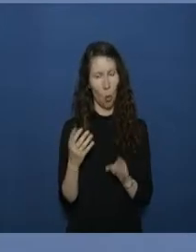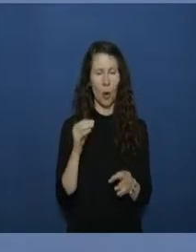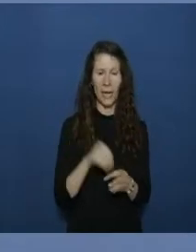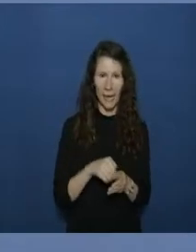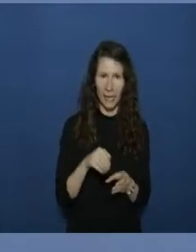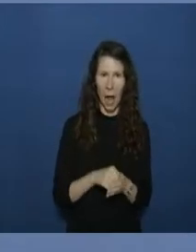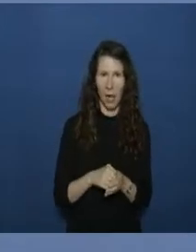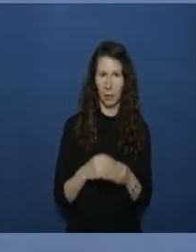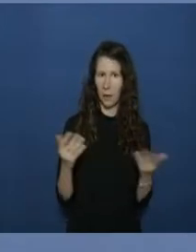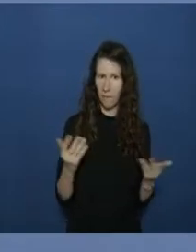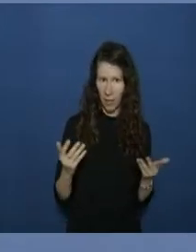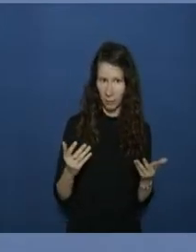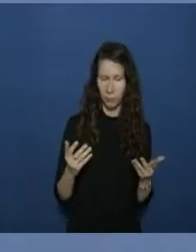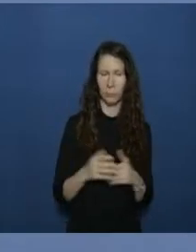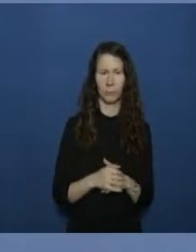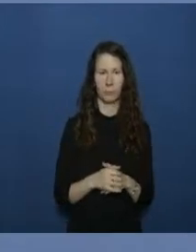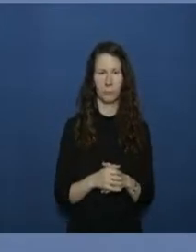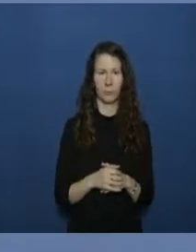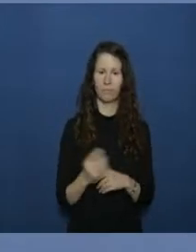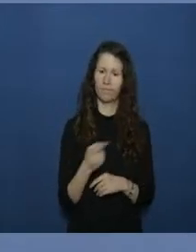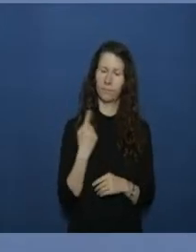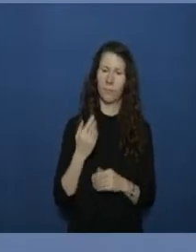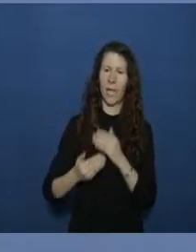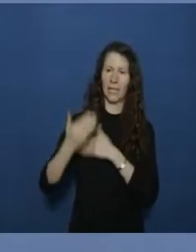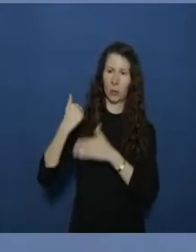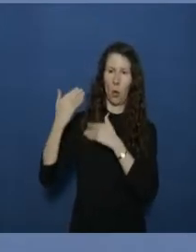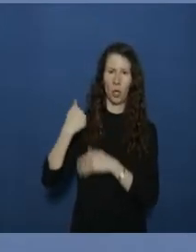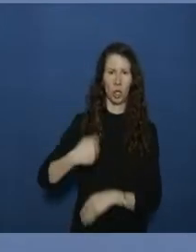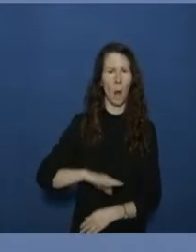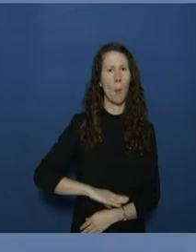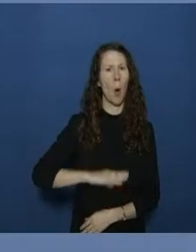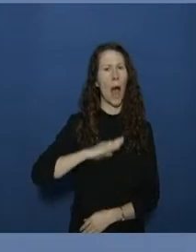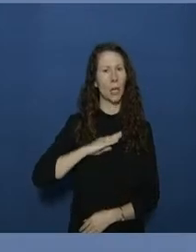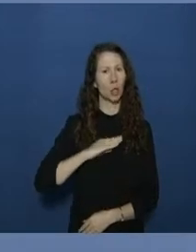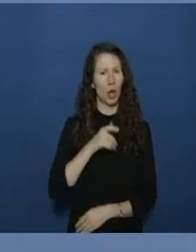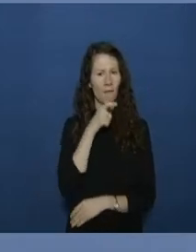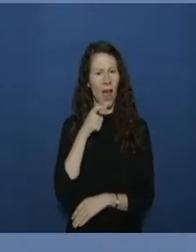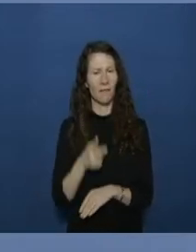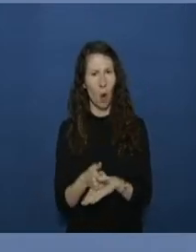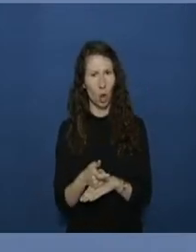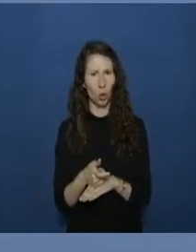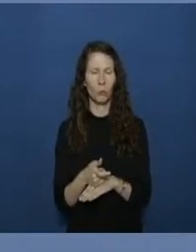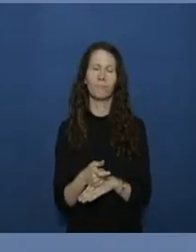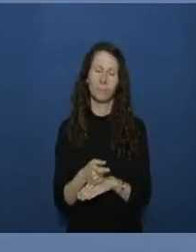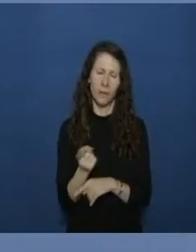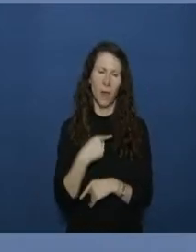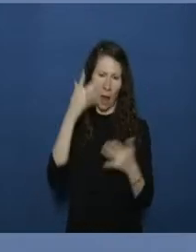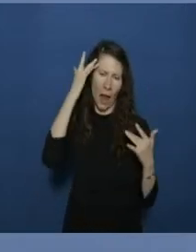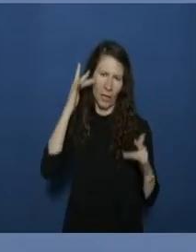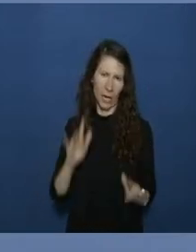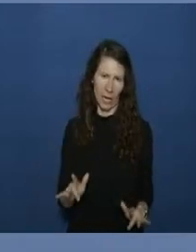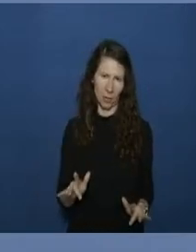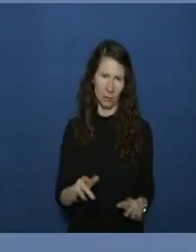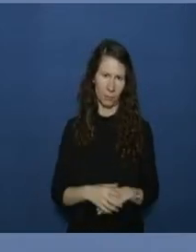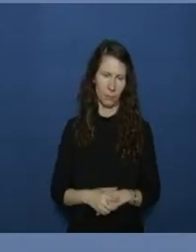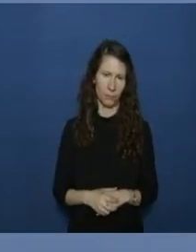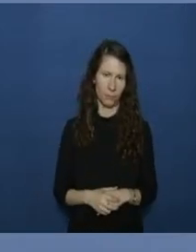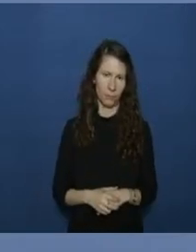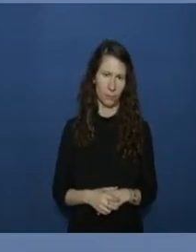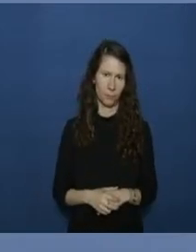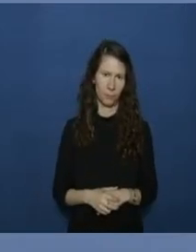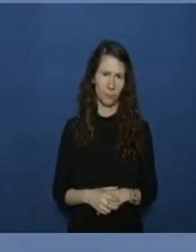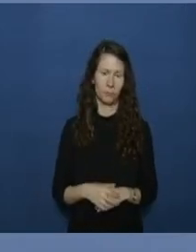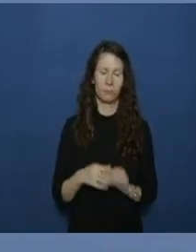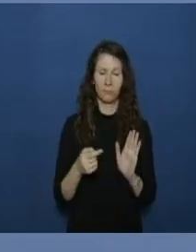Anerkennung unserer historischen und moralischen Verantwortung. Sie hält zugleich fest, dass